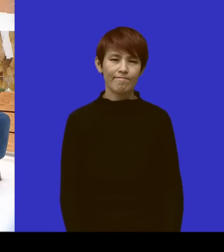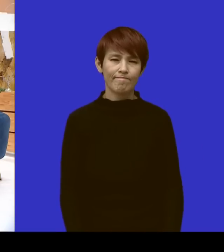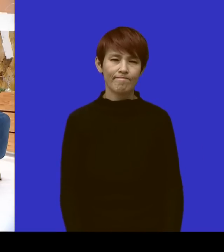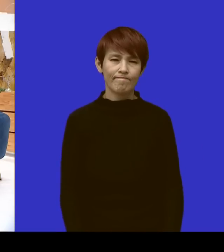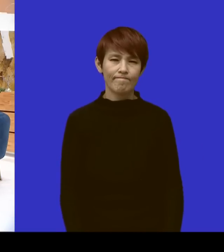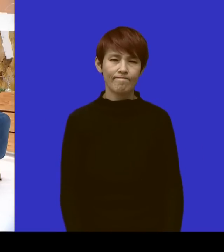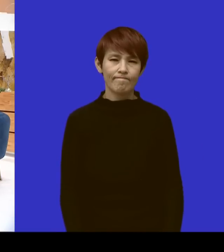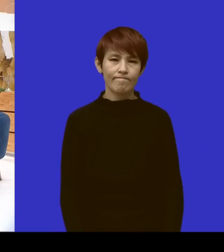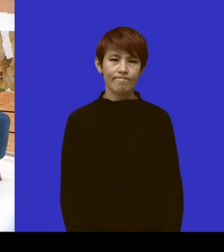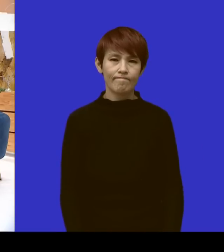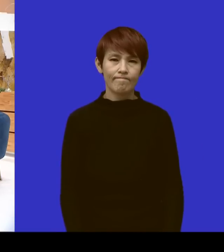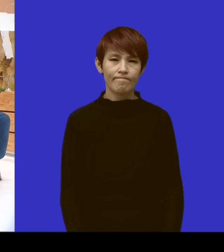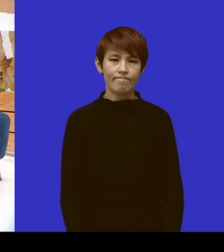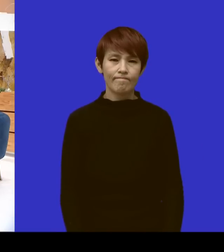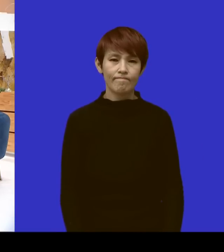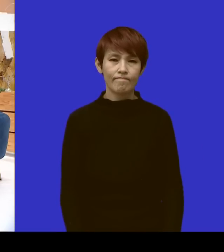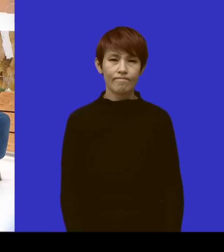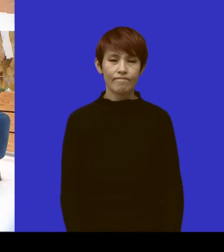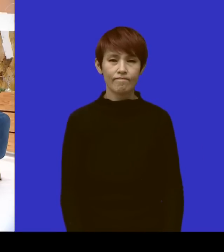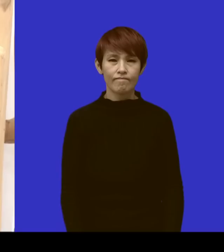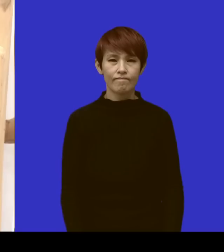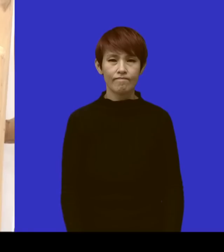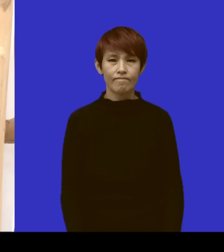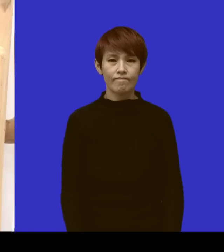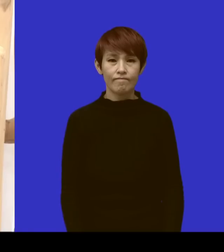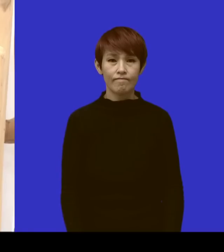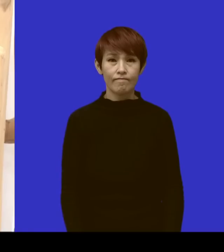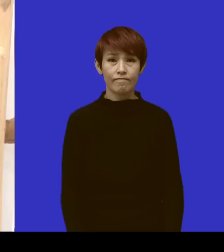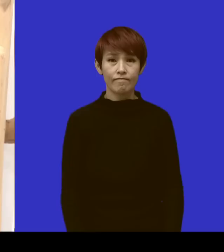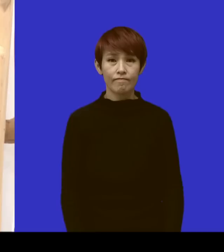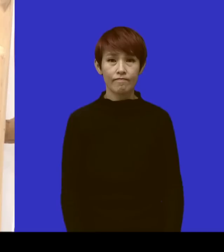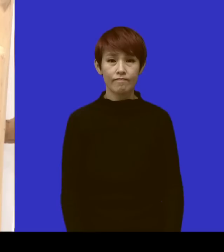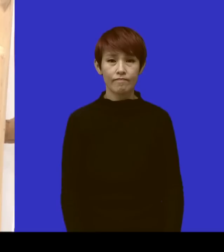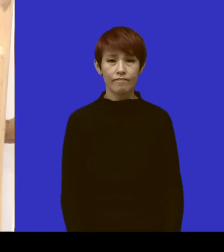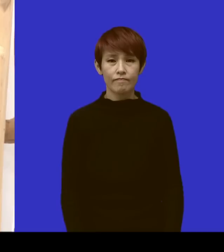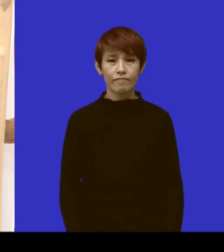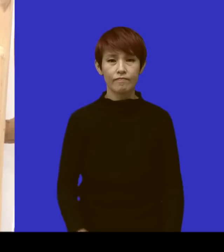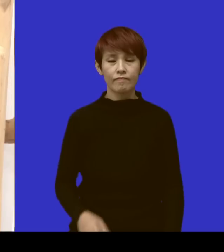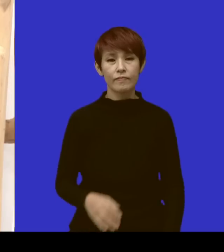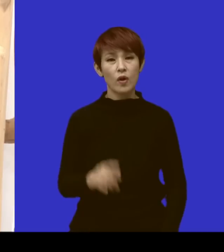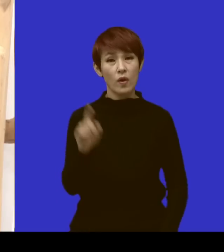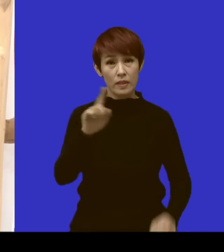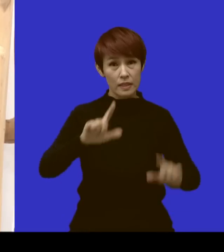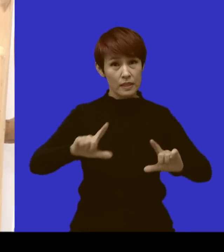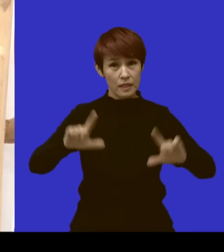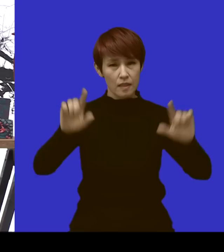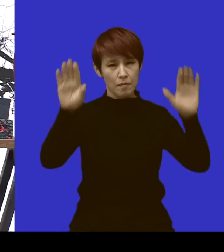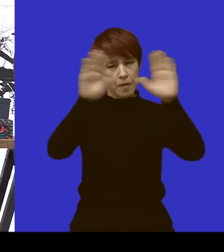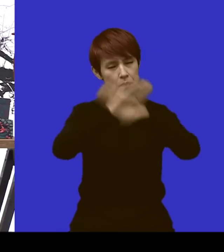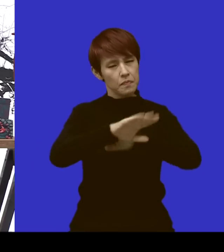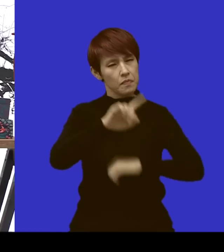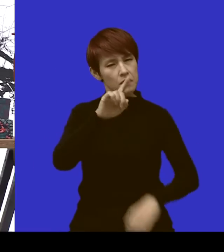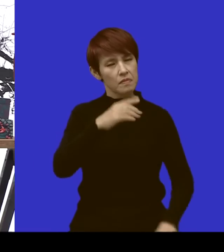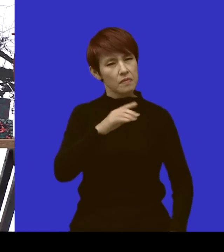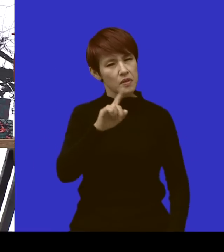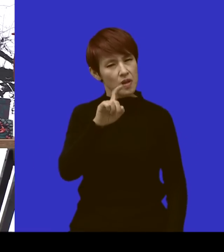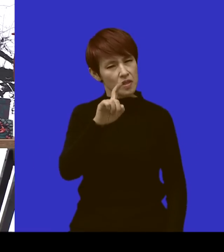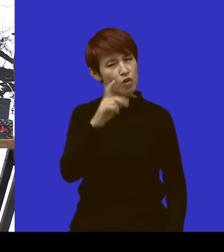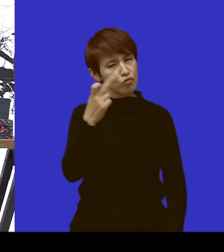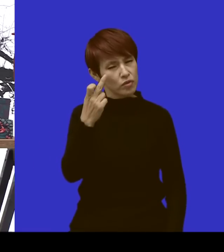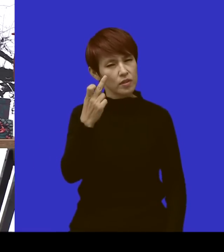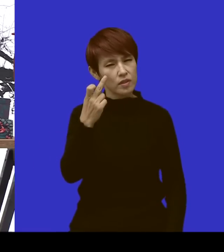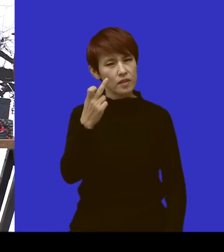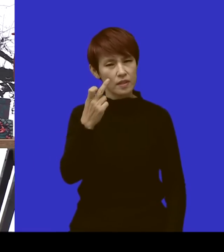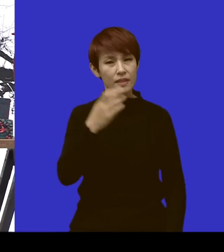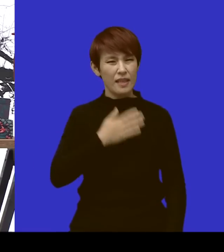가서 네. 한 번은 이제 둘이서 이제 제가 늦게 들어와서 항상 거의 한 11시, 12시 뭐 이렇게 넘어서